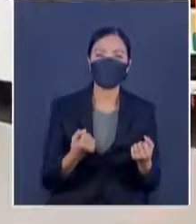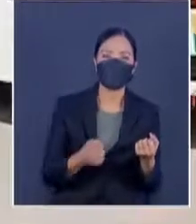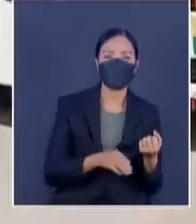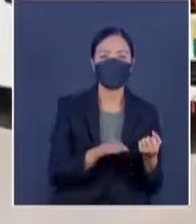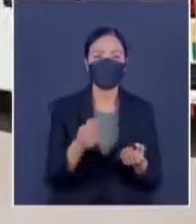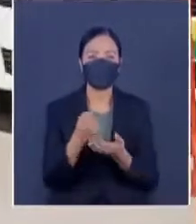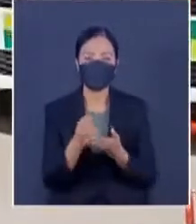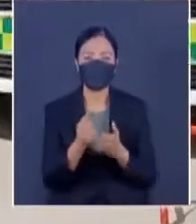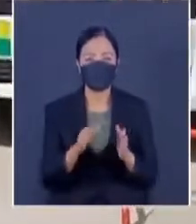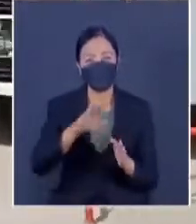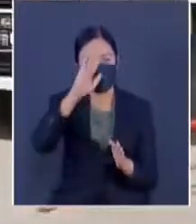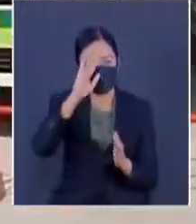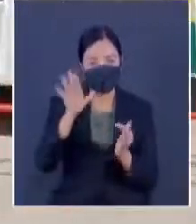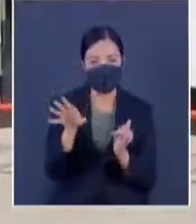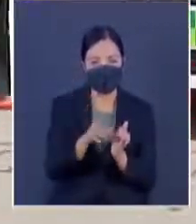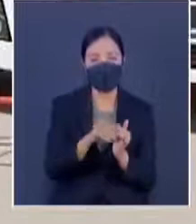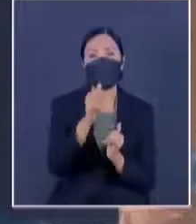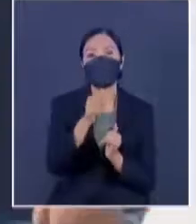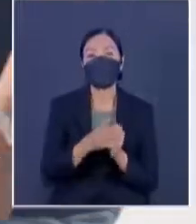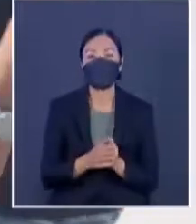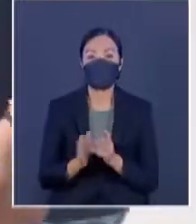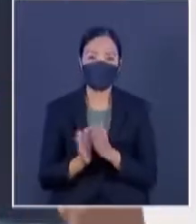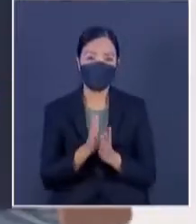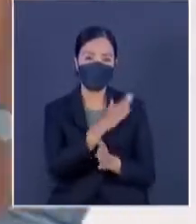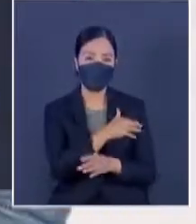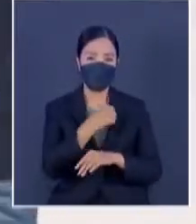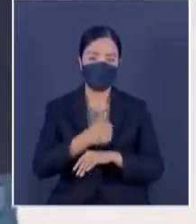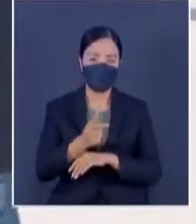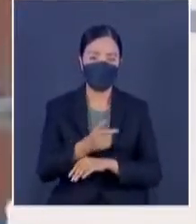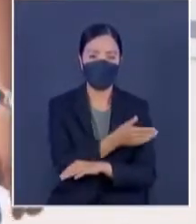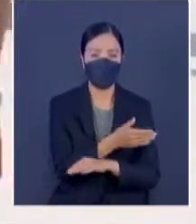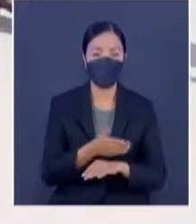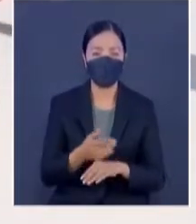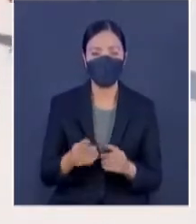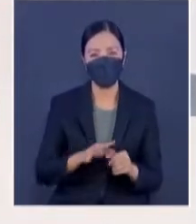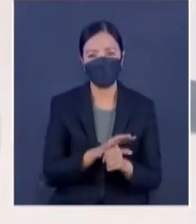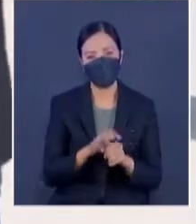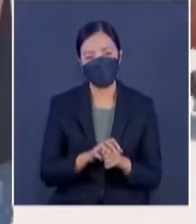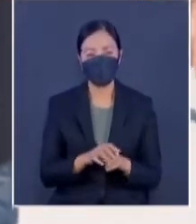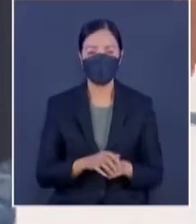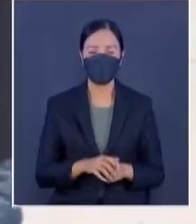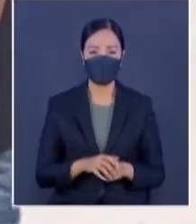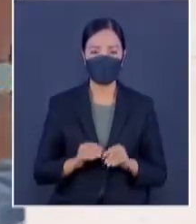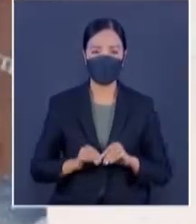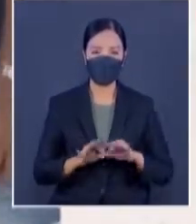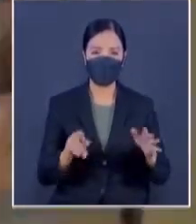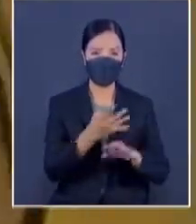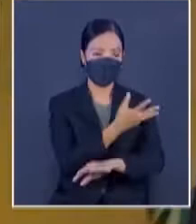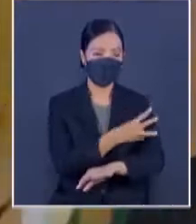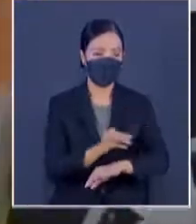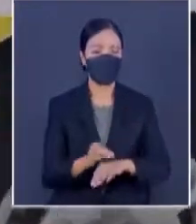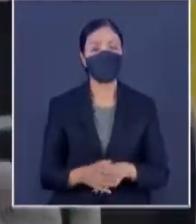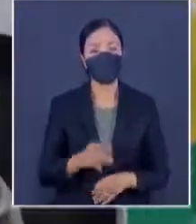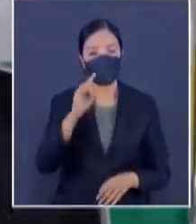การได้ทันทีพระครูภาวนาชยานุสิทธิ์เปิดเผยค่ะบอกว่าที่ผ่านมาสถานการณ์โควิด-19 ในพื้นที่มหาสารคาม